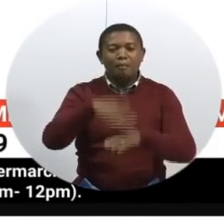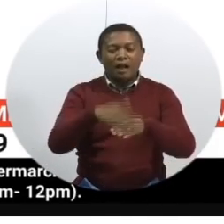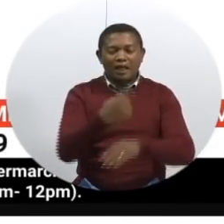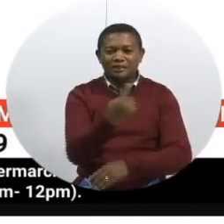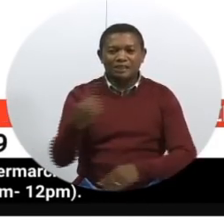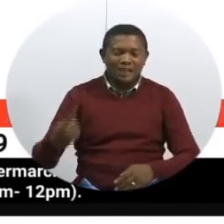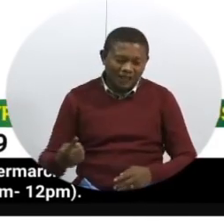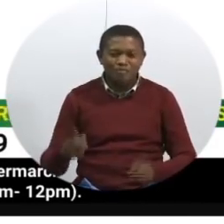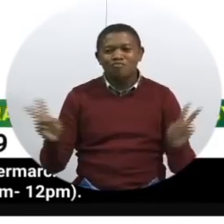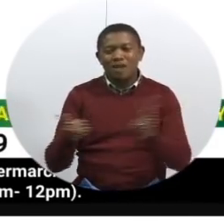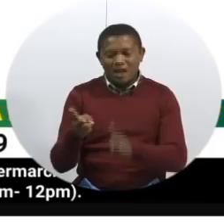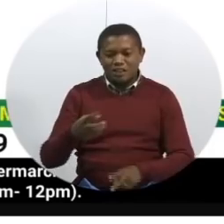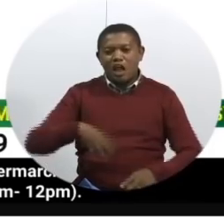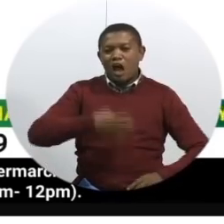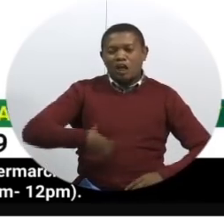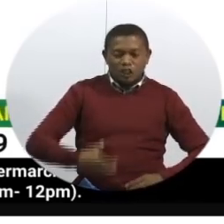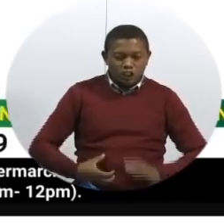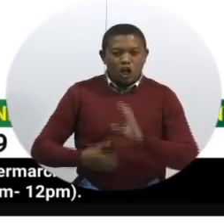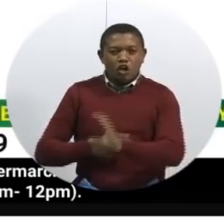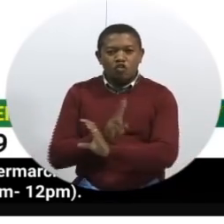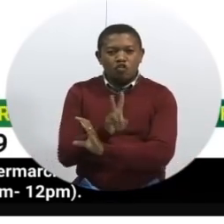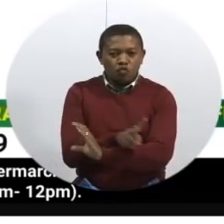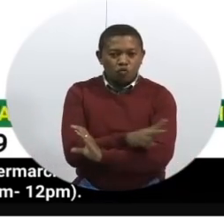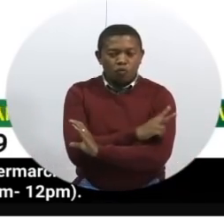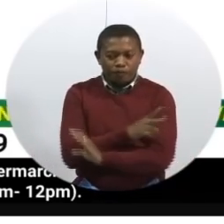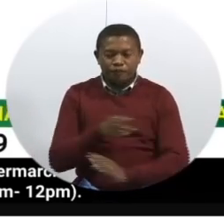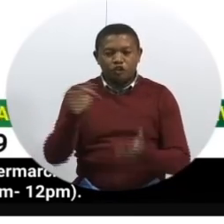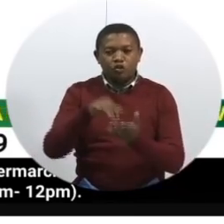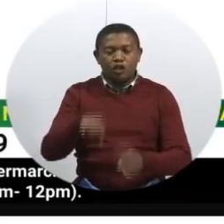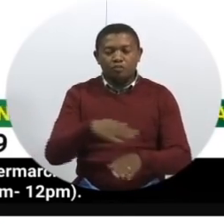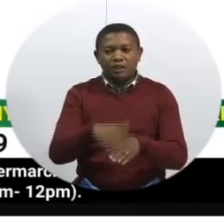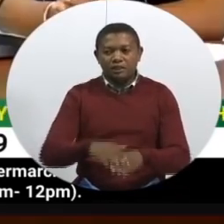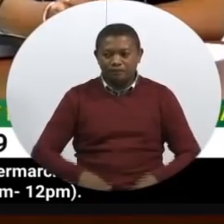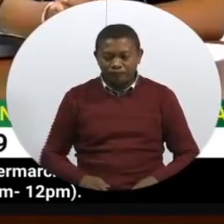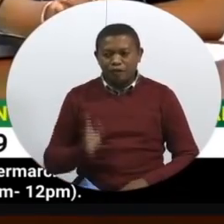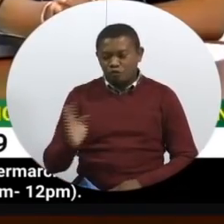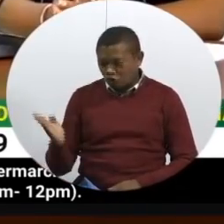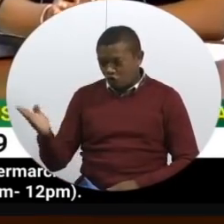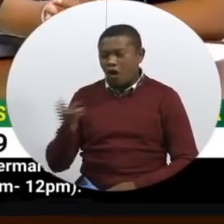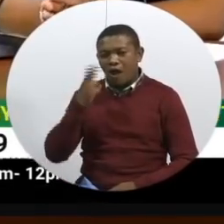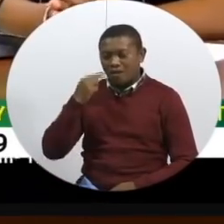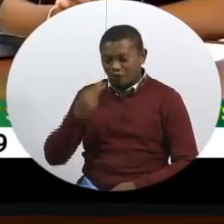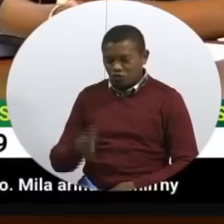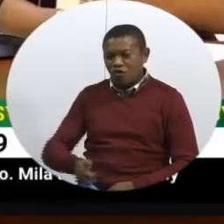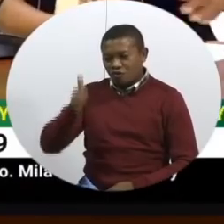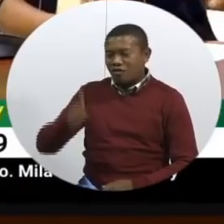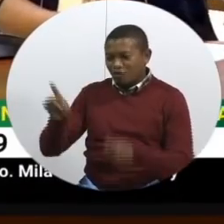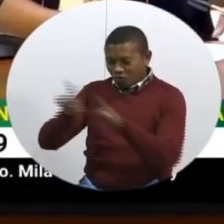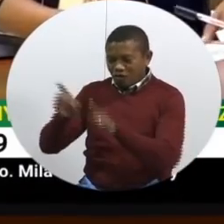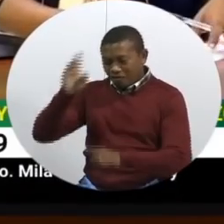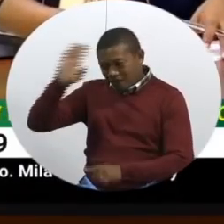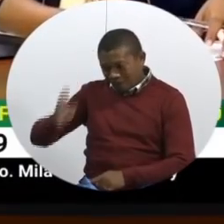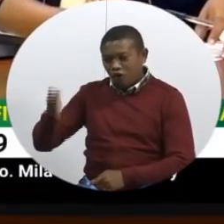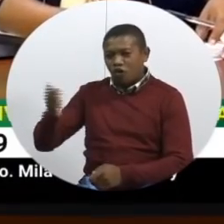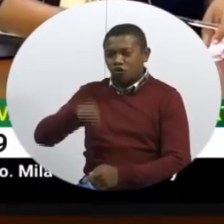ity valanaretina coronavirus COVID-19 tonga eto amintsika ity. Misaotra anao Andry Matofilo, miarabanao ihany koa amin'izao ariva